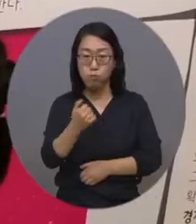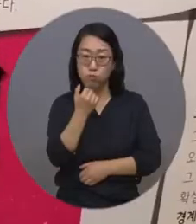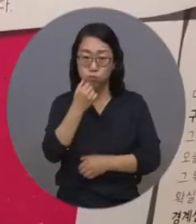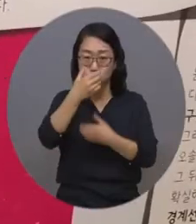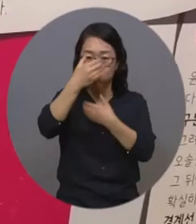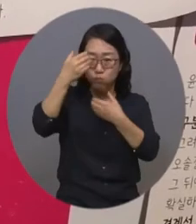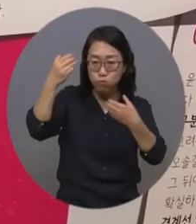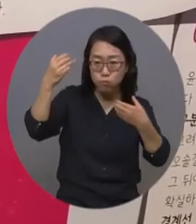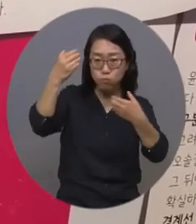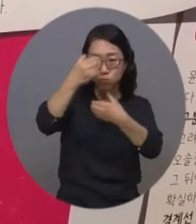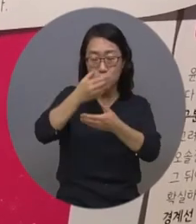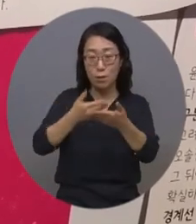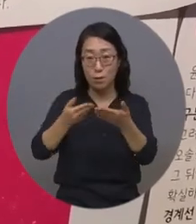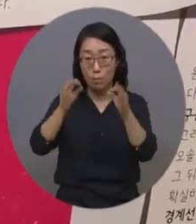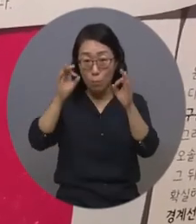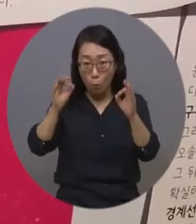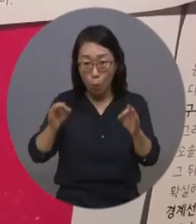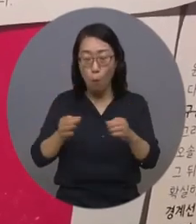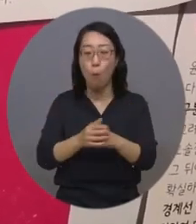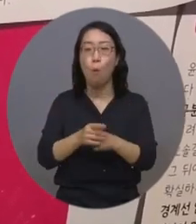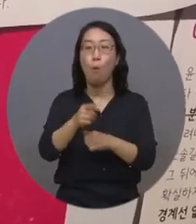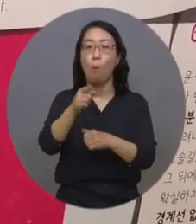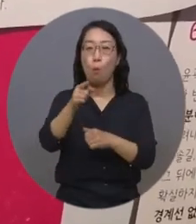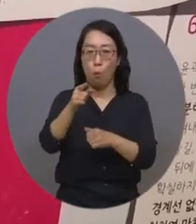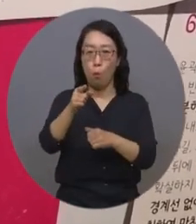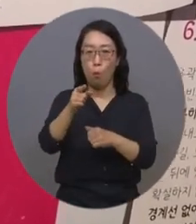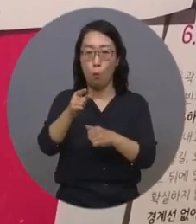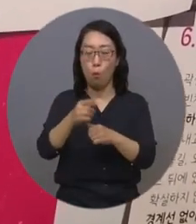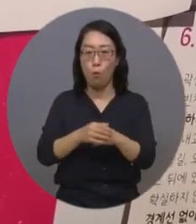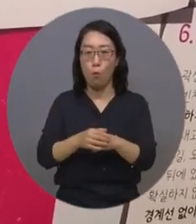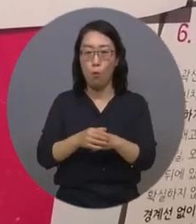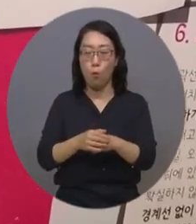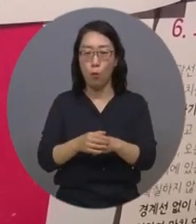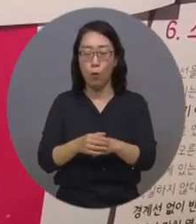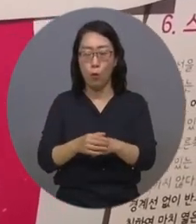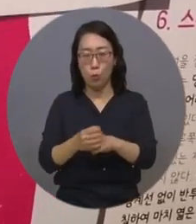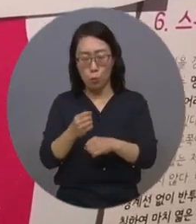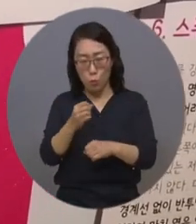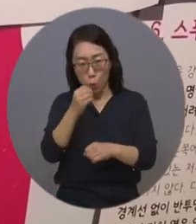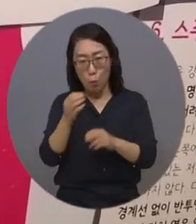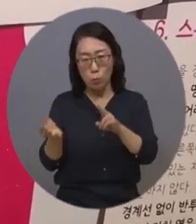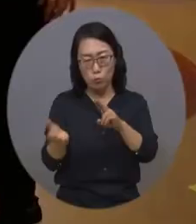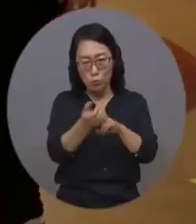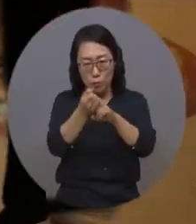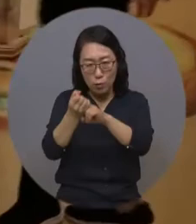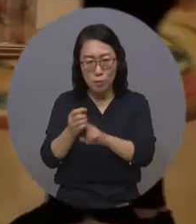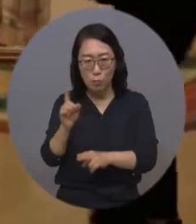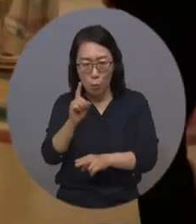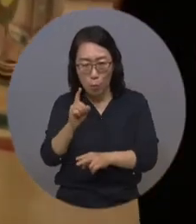일그러진 그림을 보며 모나리자 그림에 숨겨진 황금 비율을 이해하게 됩니다.